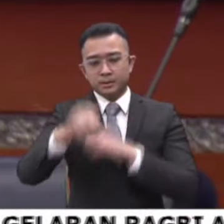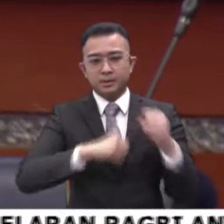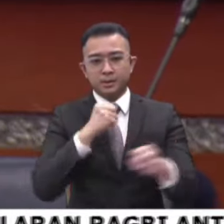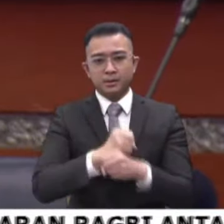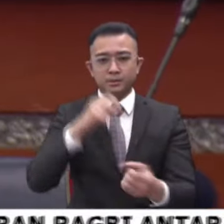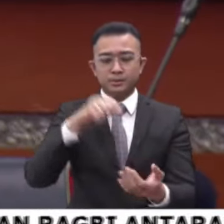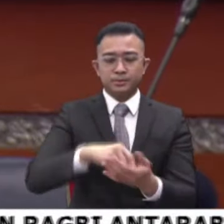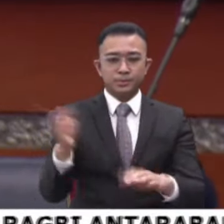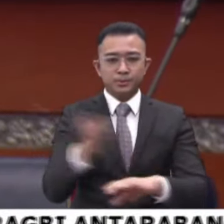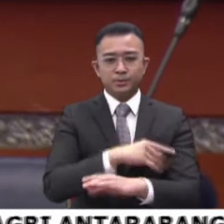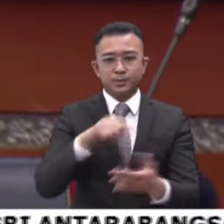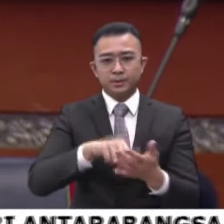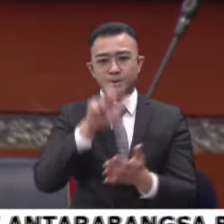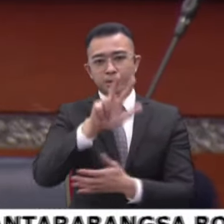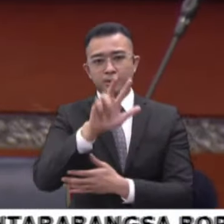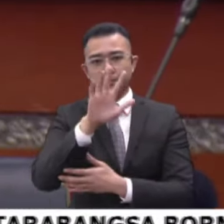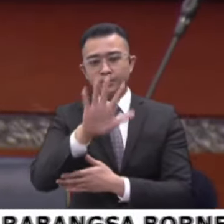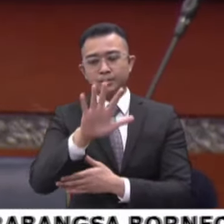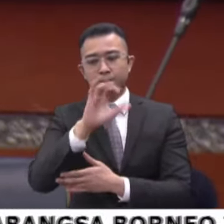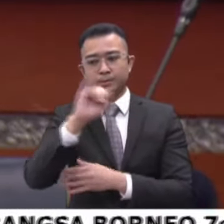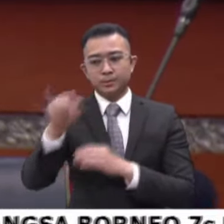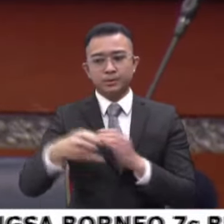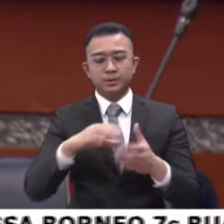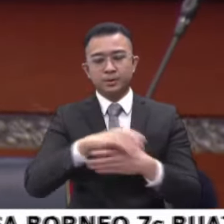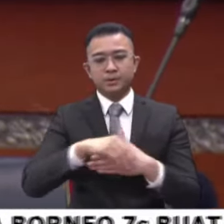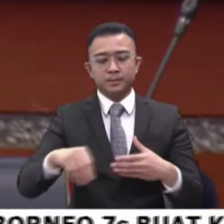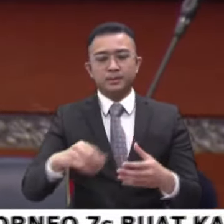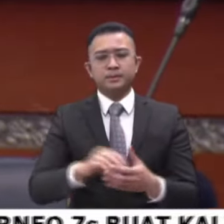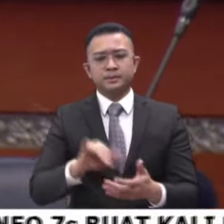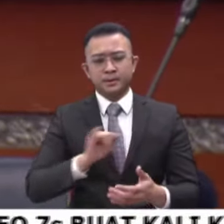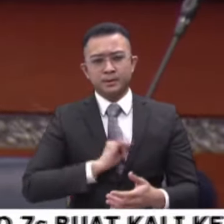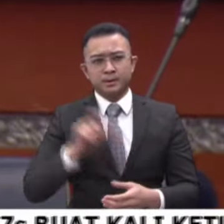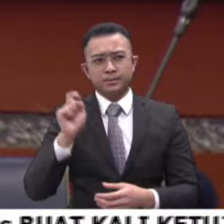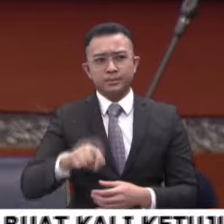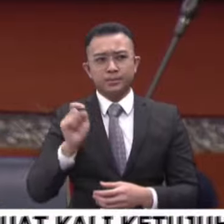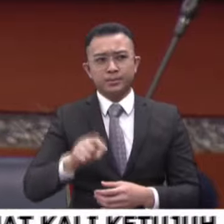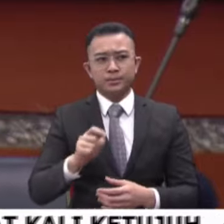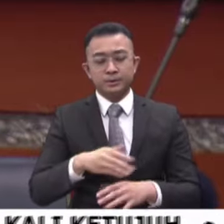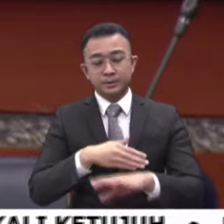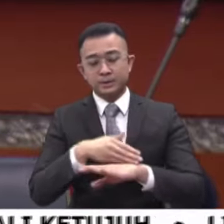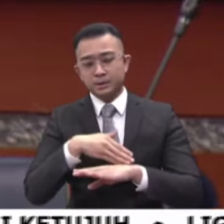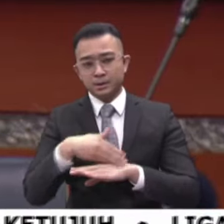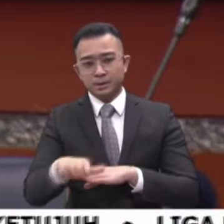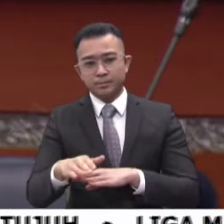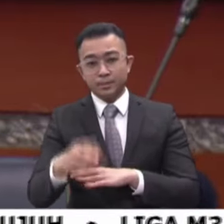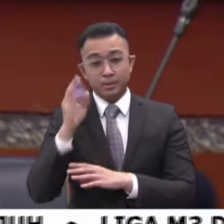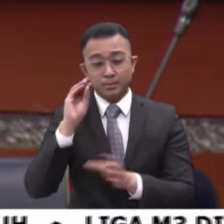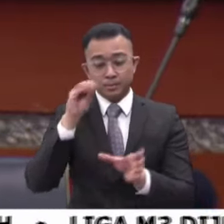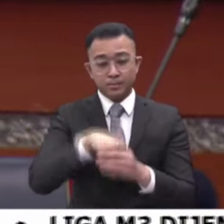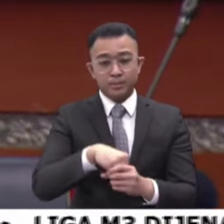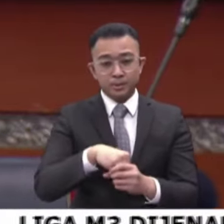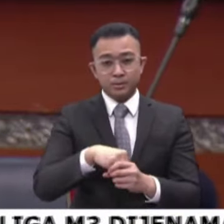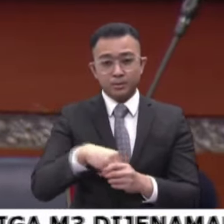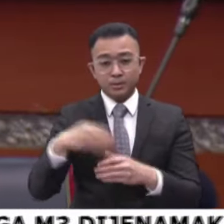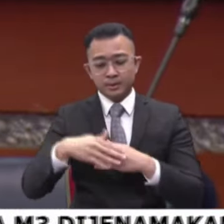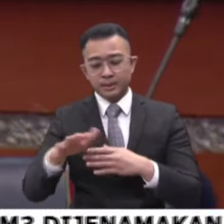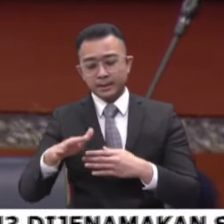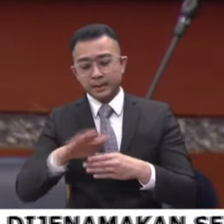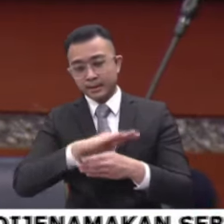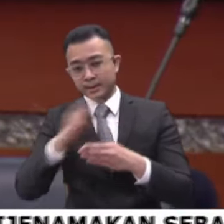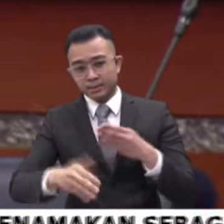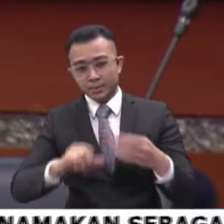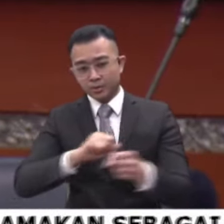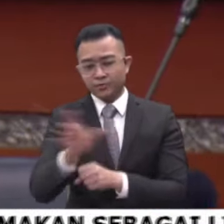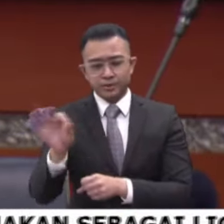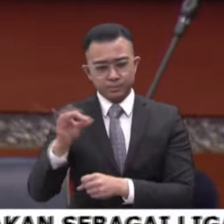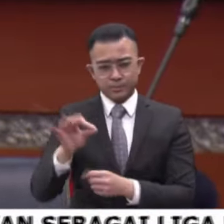sebelumnya 5 juta. Kali ini 35 juta. Saya menyambut baik. Saya rasa kita perlu sebab selepas kita memasuki era endemik ni